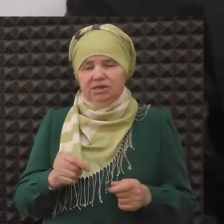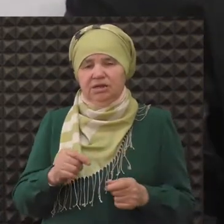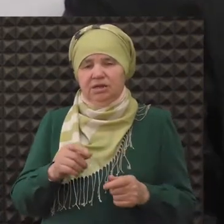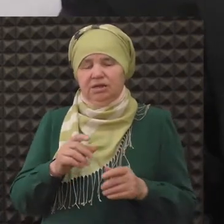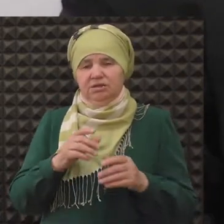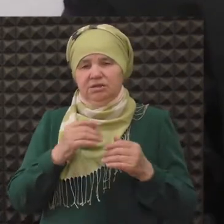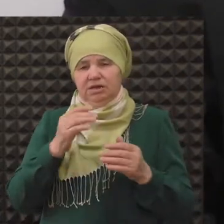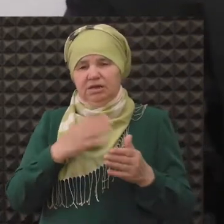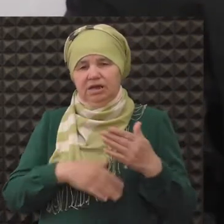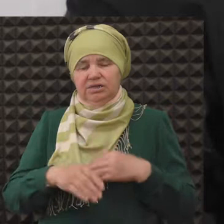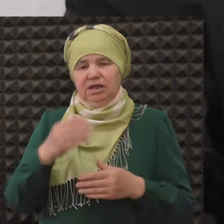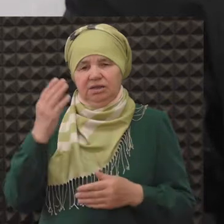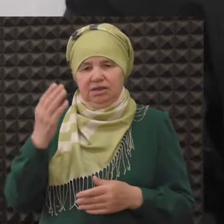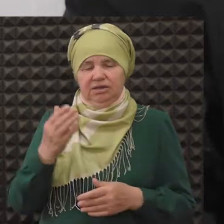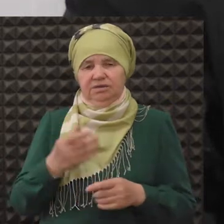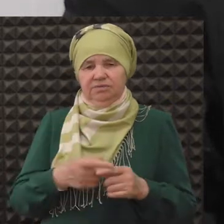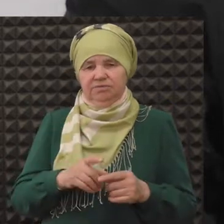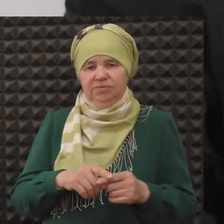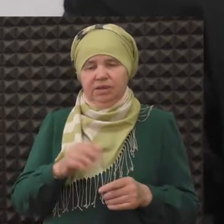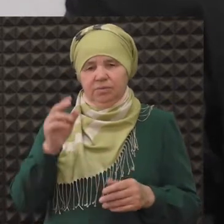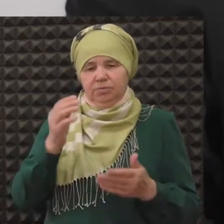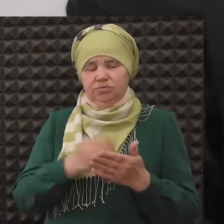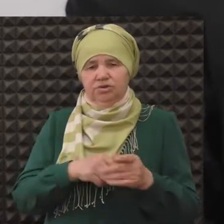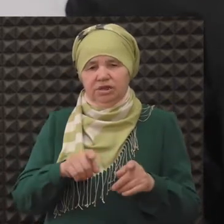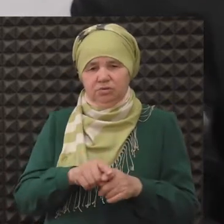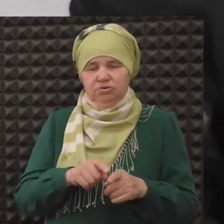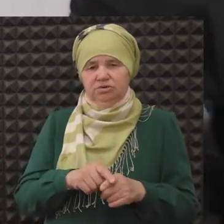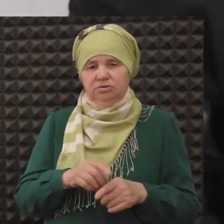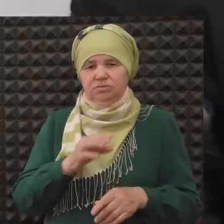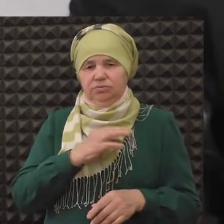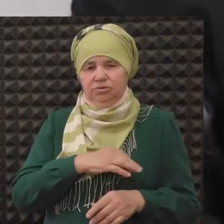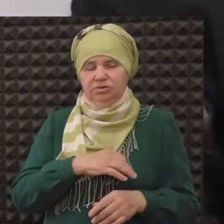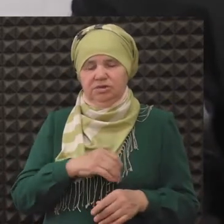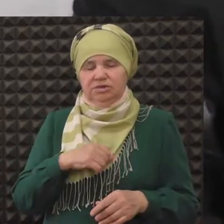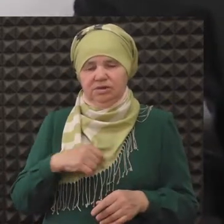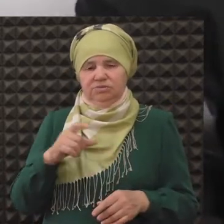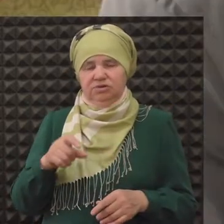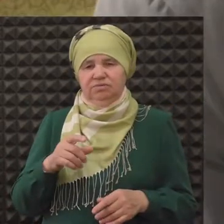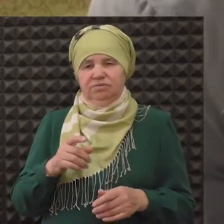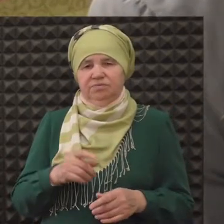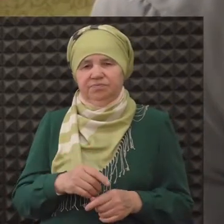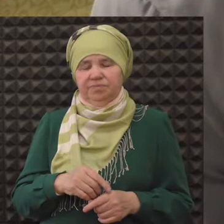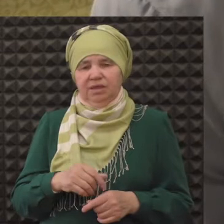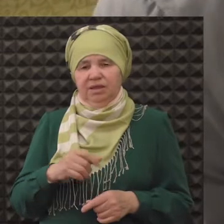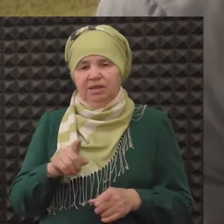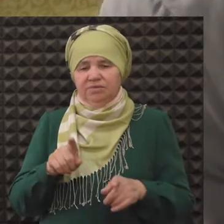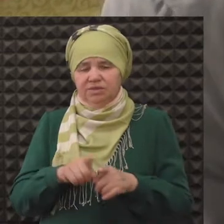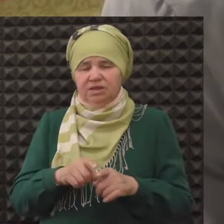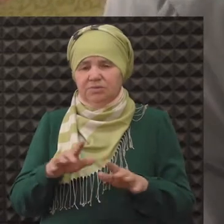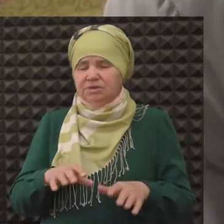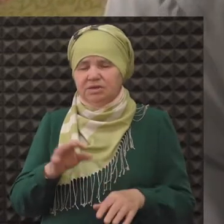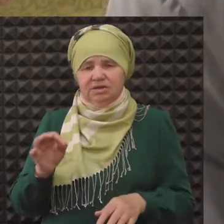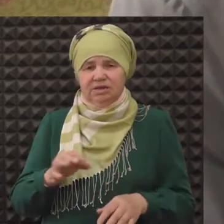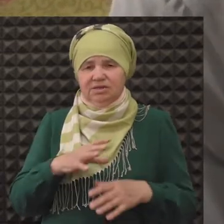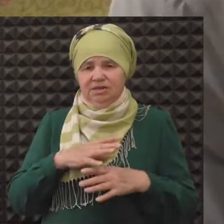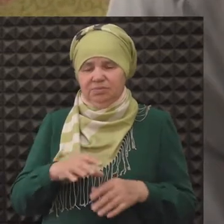жертвуют на пути Аллаха и кормят постящихся, чтобы получить такой же салаб, сколько и сам постящийся, альхамдулля. Я еще в таких местах не